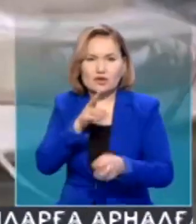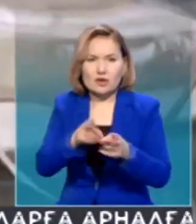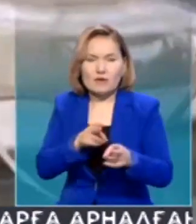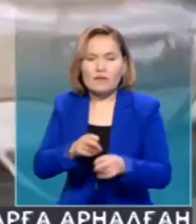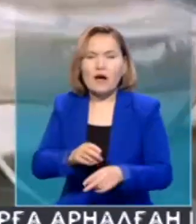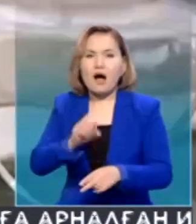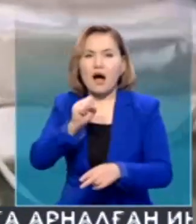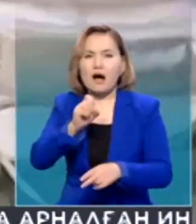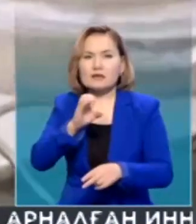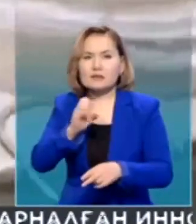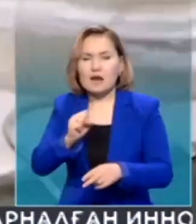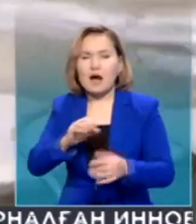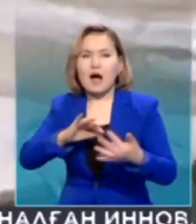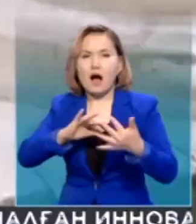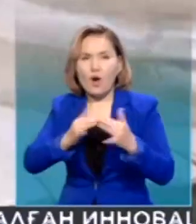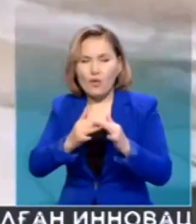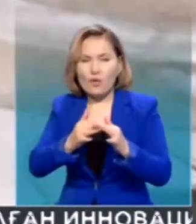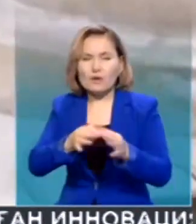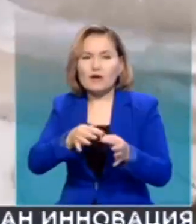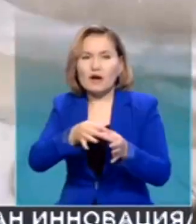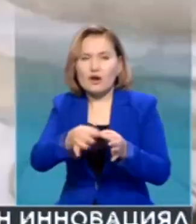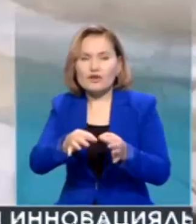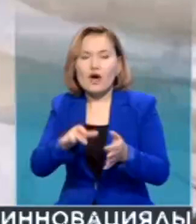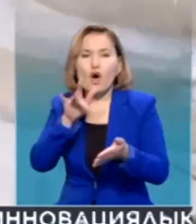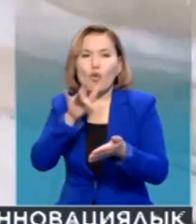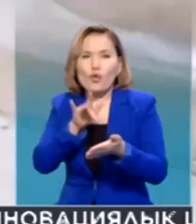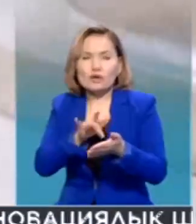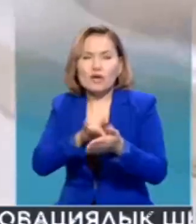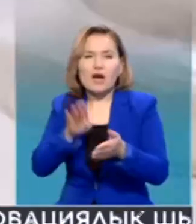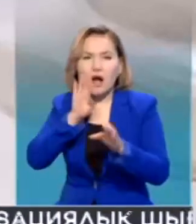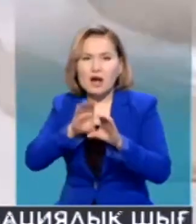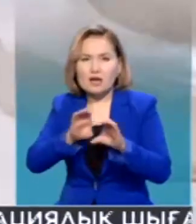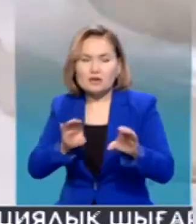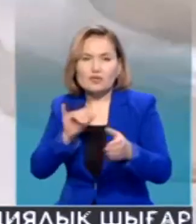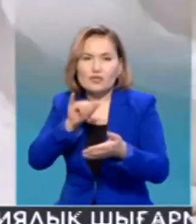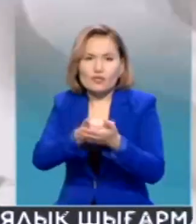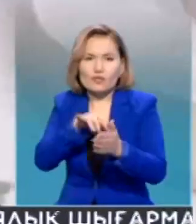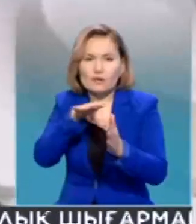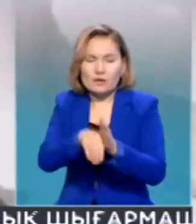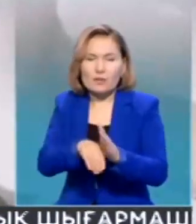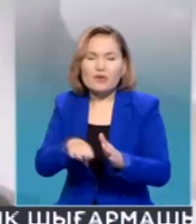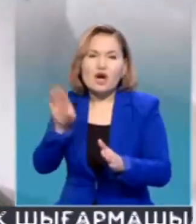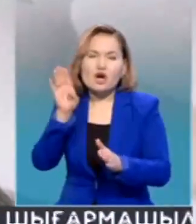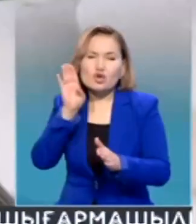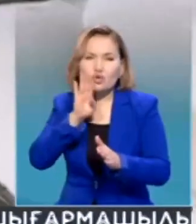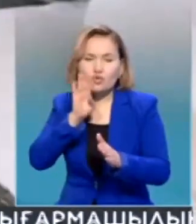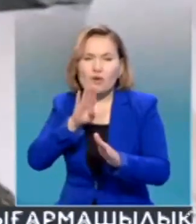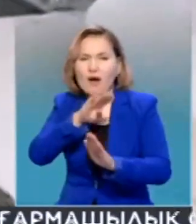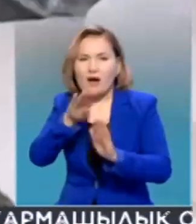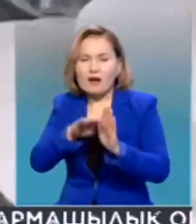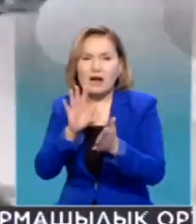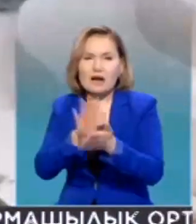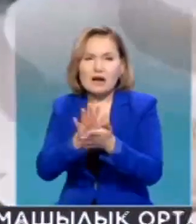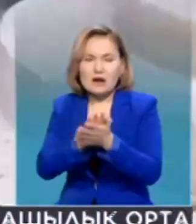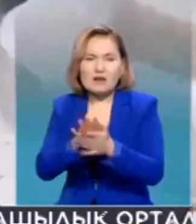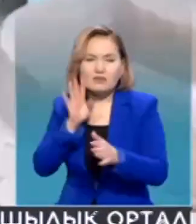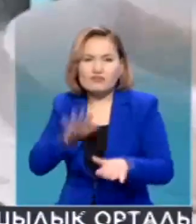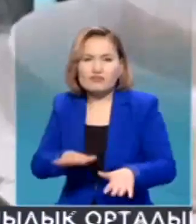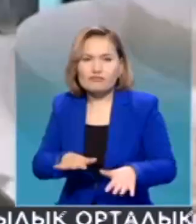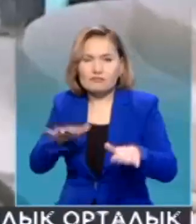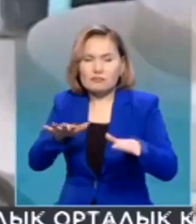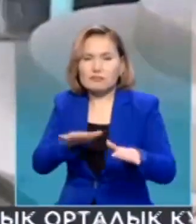үйлер орталық канализацияға қосылған. Канализацияның суы осы соңғы екі аптада екінші